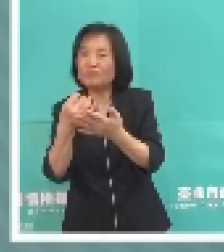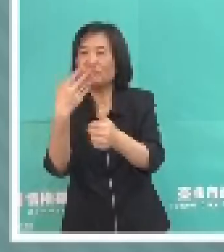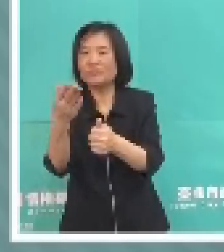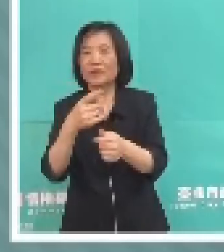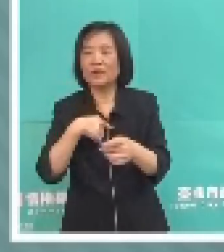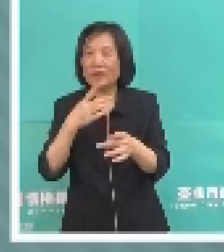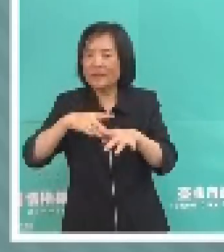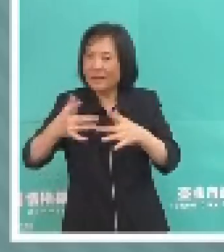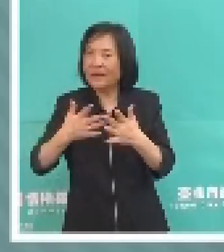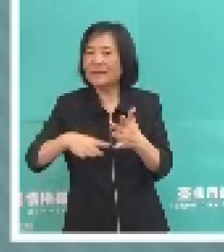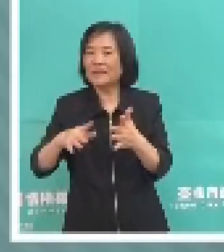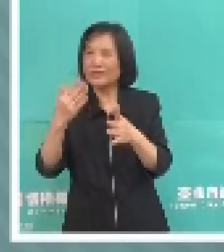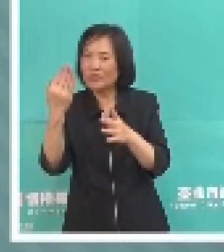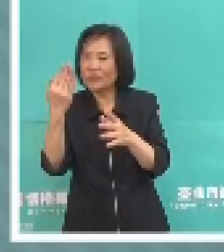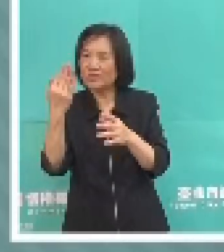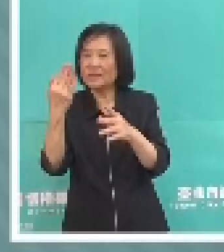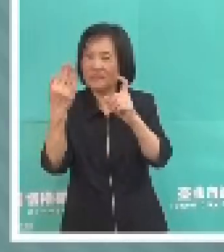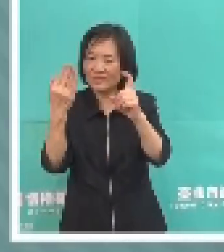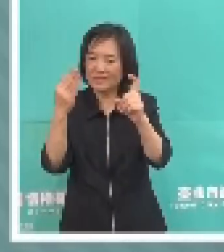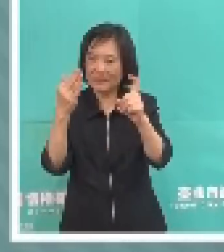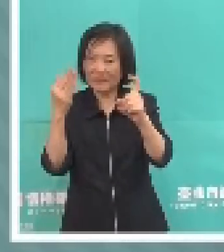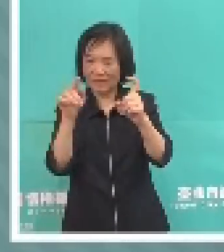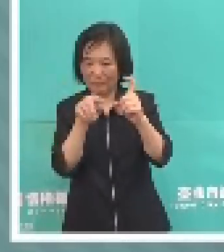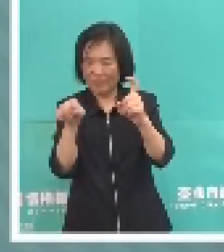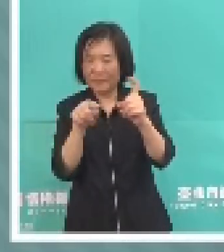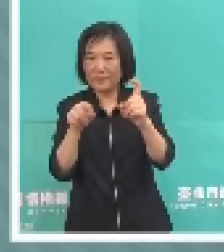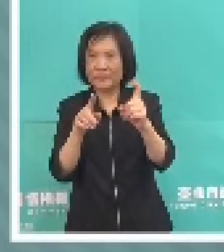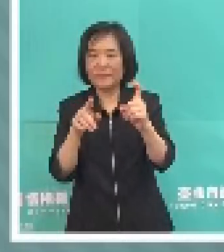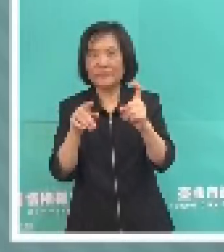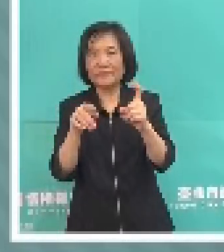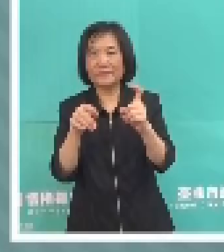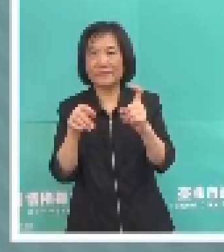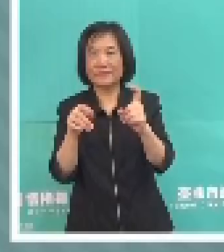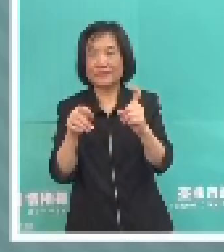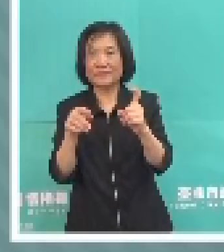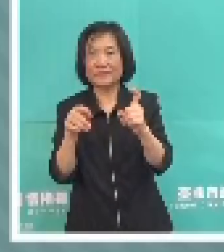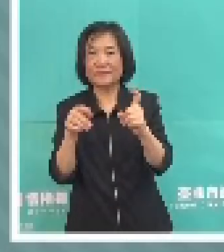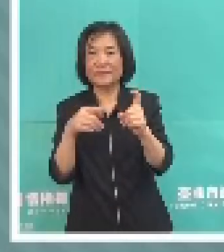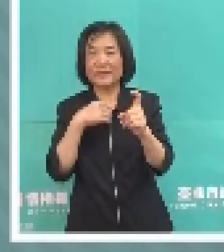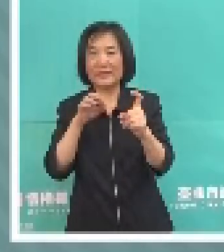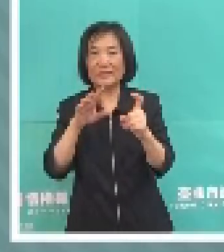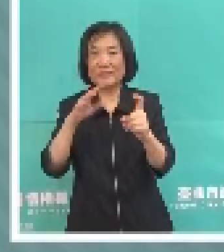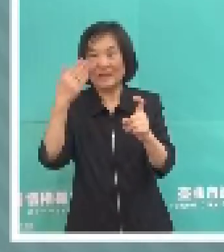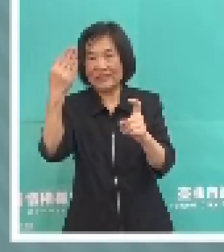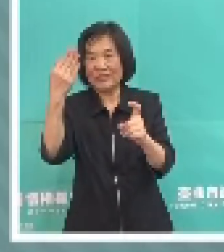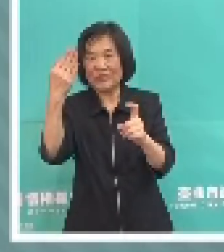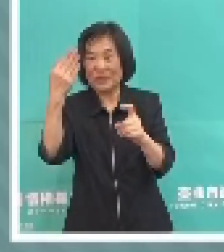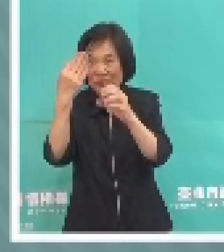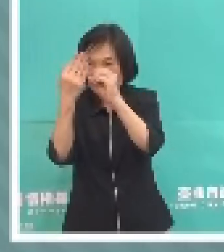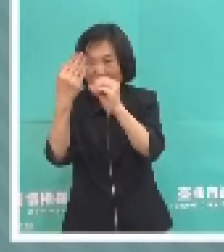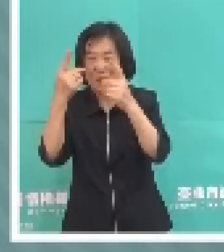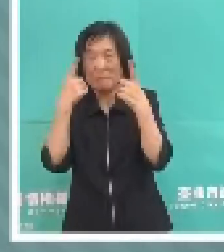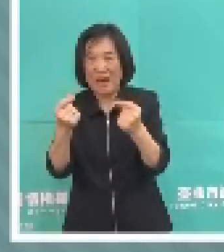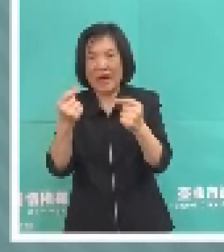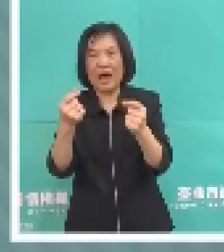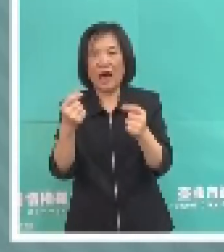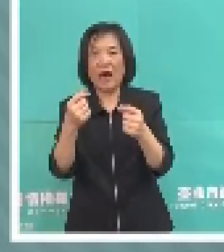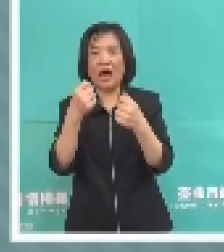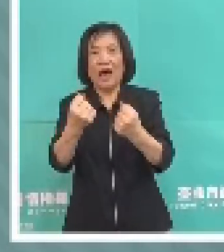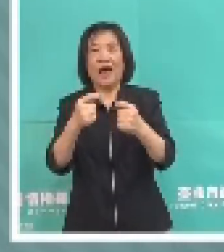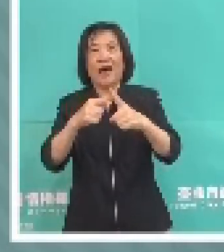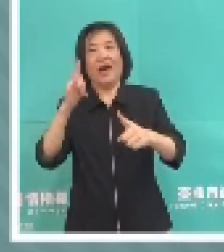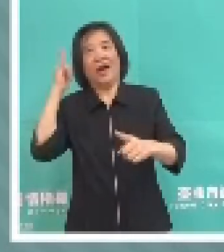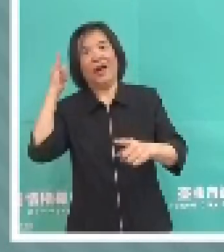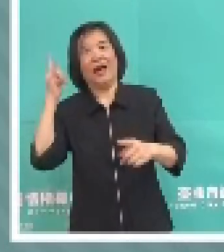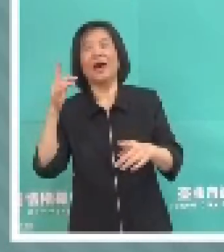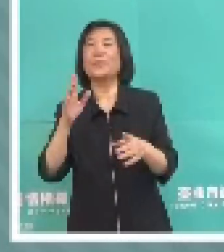前面后面，所以就算九点到十点，你也没有必要。哦，九点零分，九点零零就已经站在那里，不